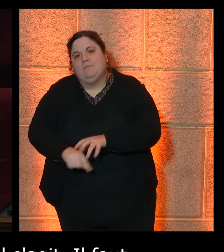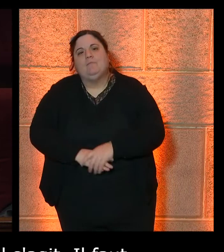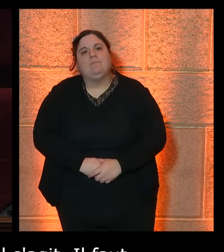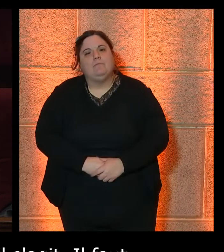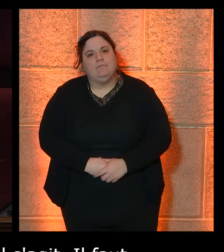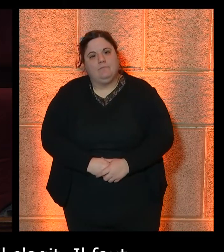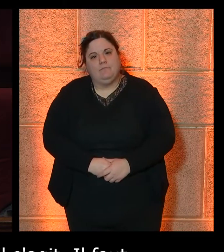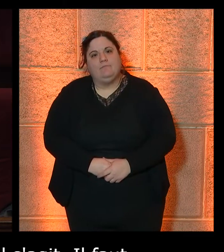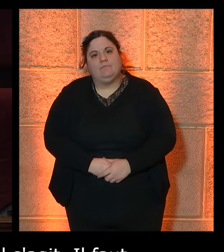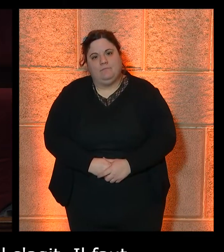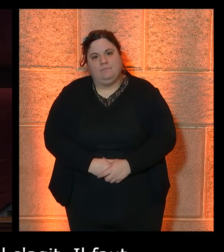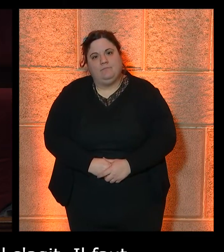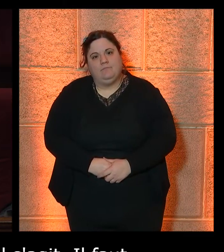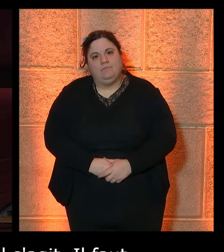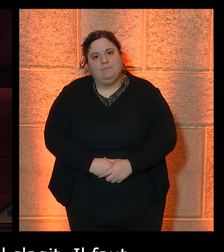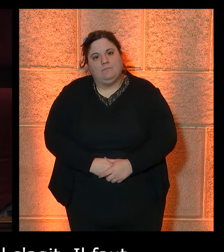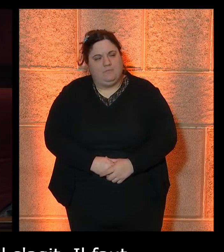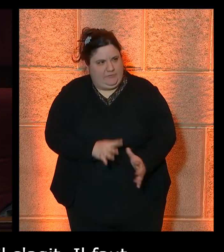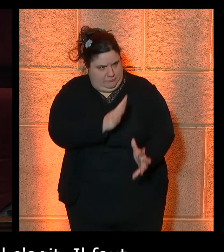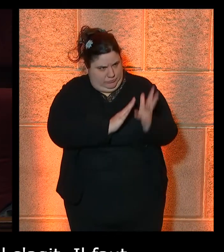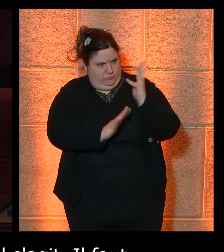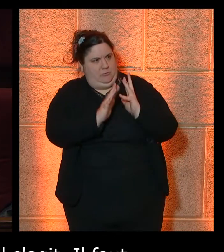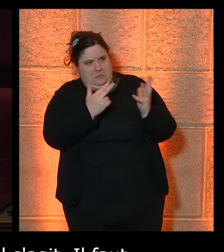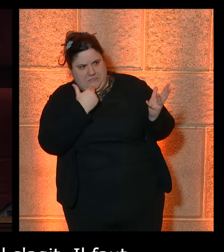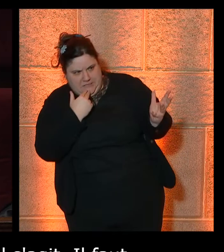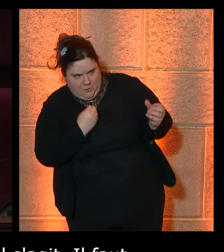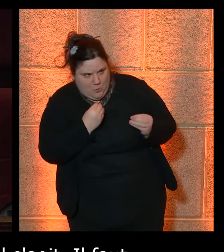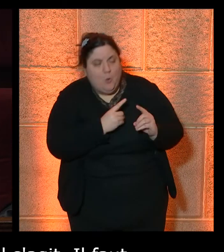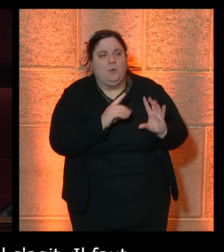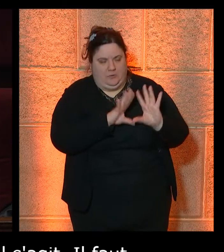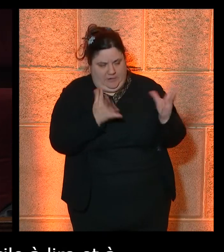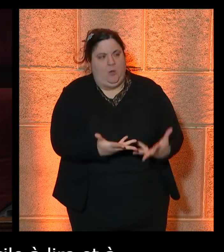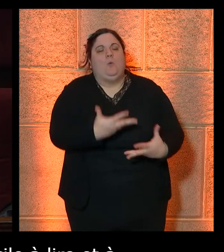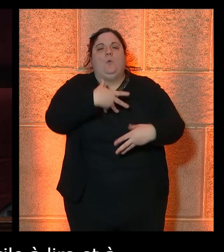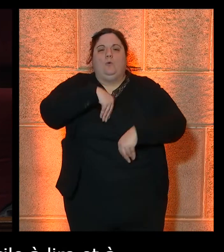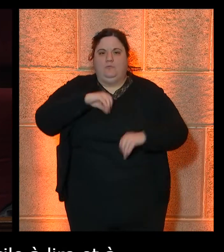pour justement pouvoir s'emparer de ces professions de foi, de ces programmes.